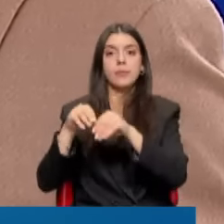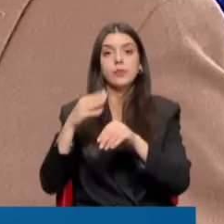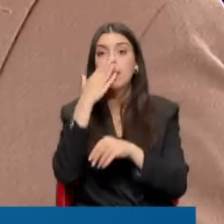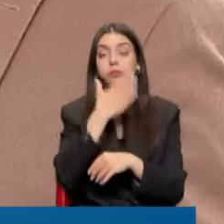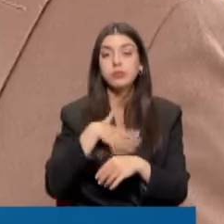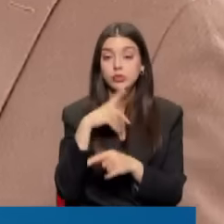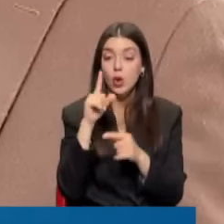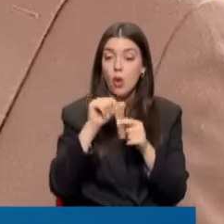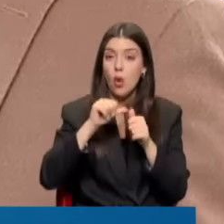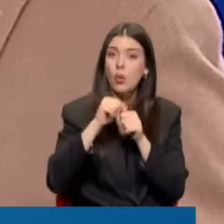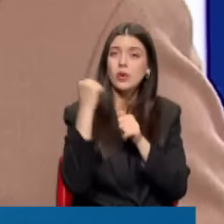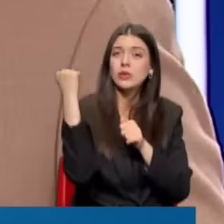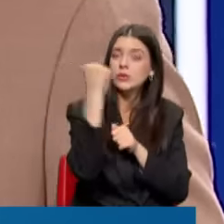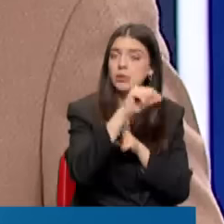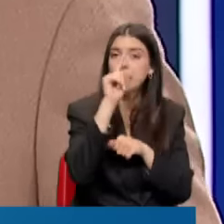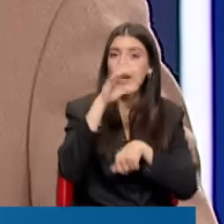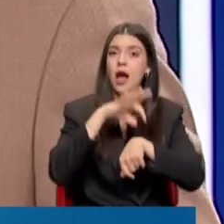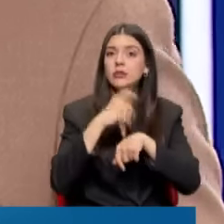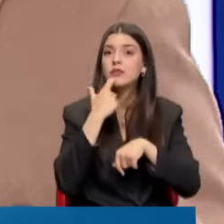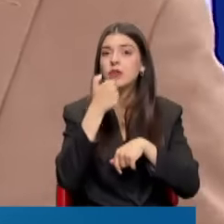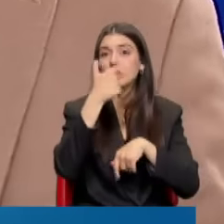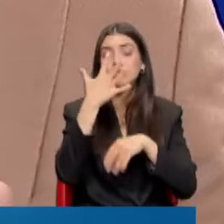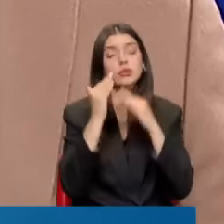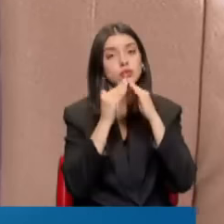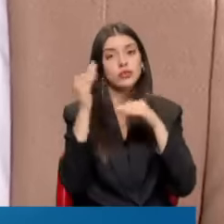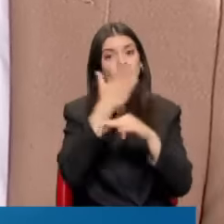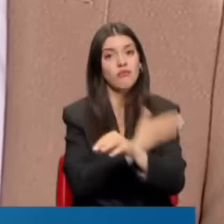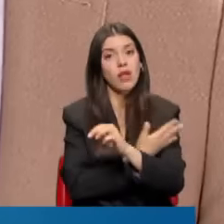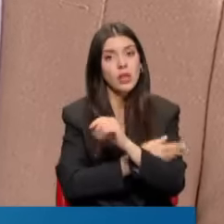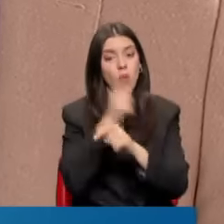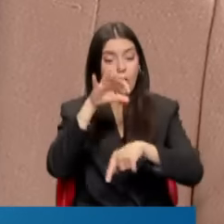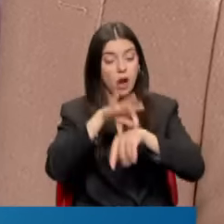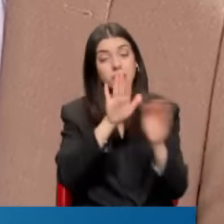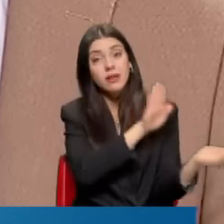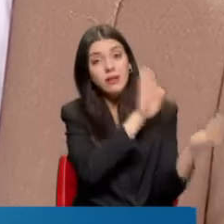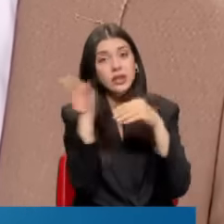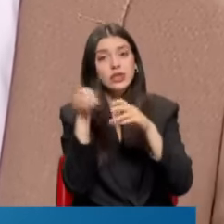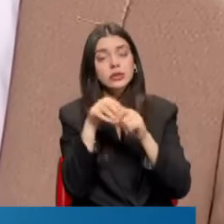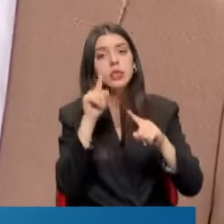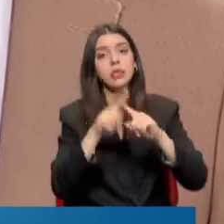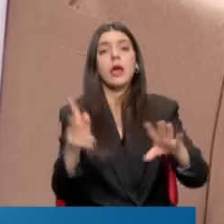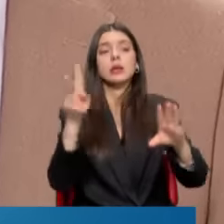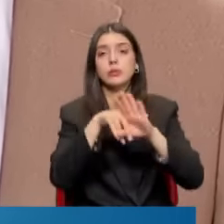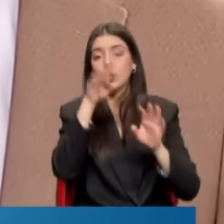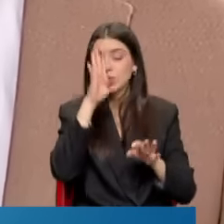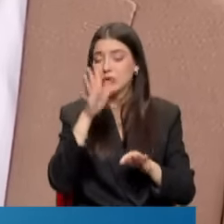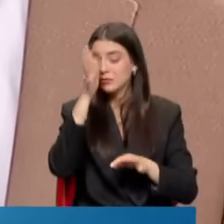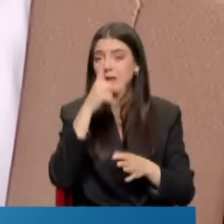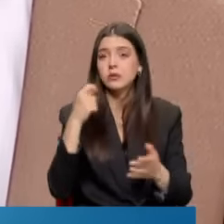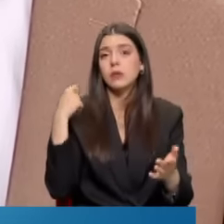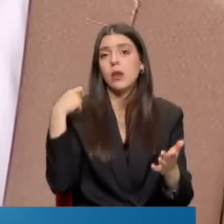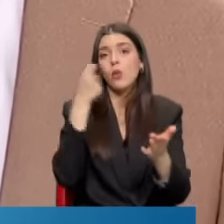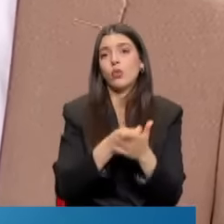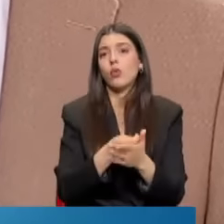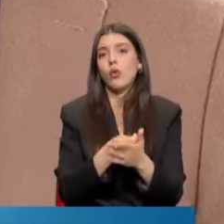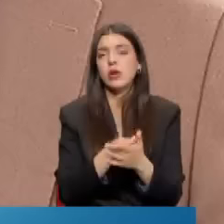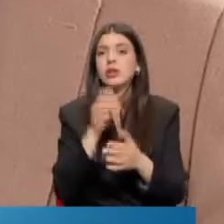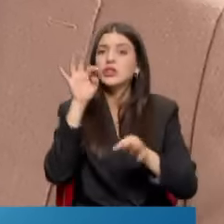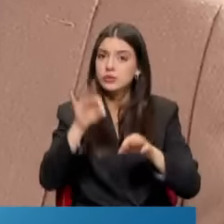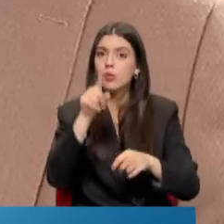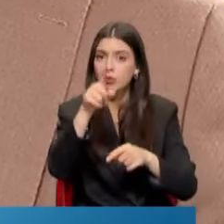bir ucundan hastalanan bir 65 yaş üstü vatandaş o hastaneye gitmek için taksiye biniyor 400 500 lira para veriyor